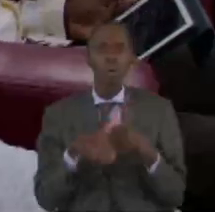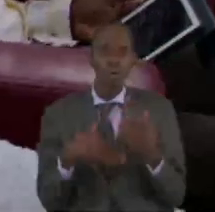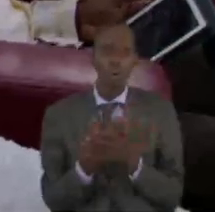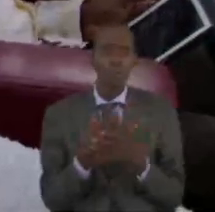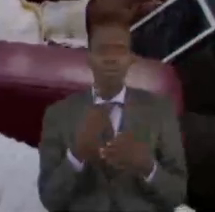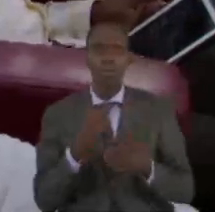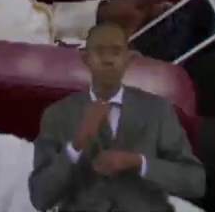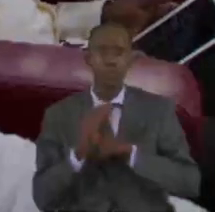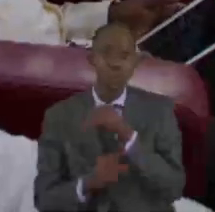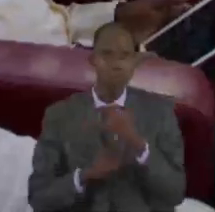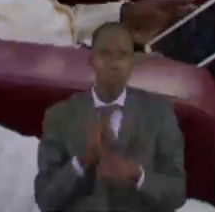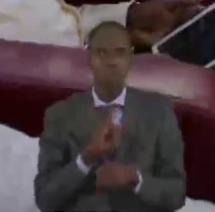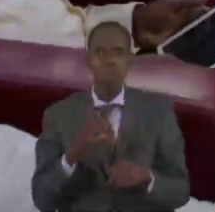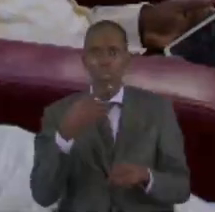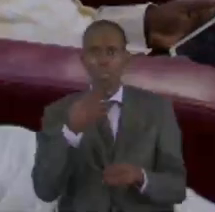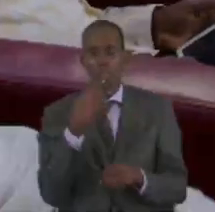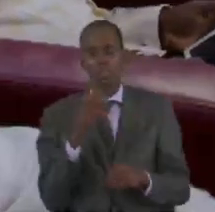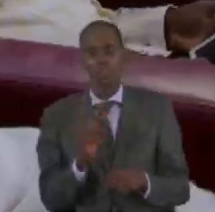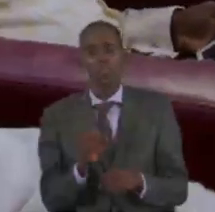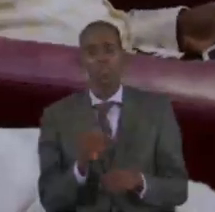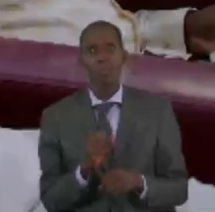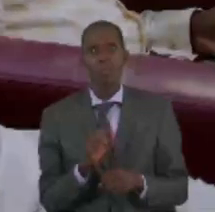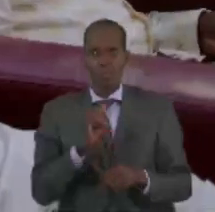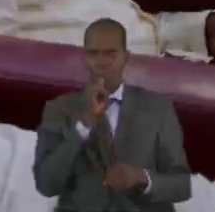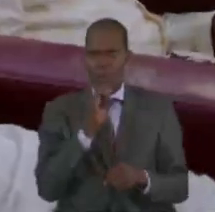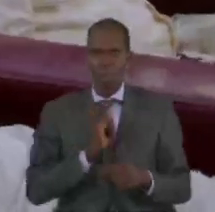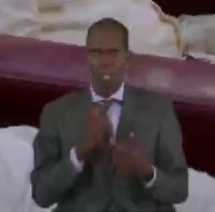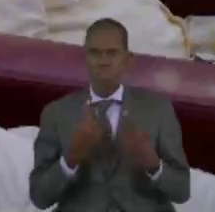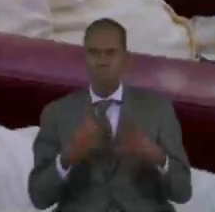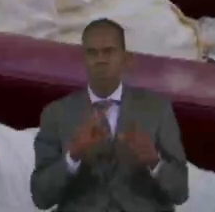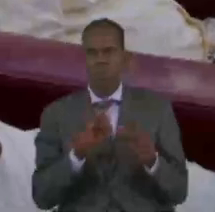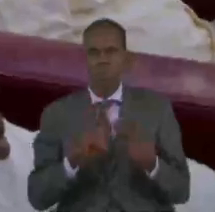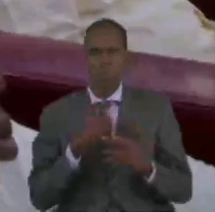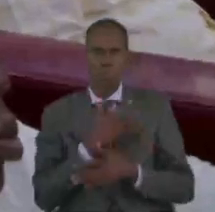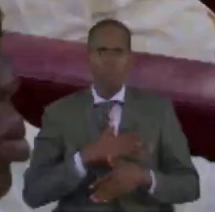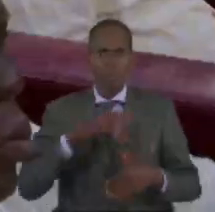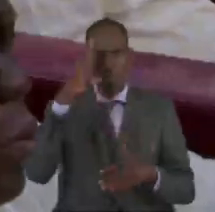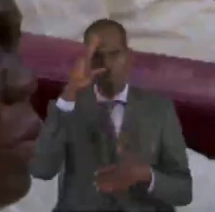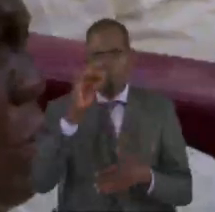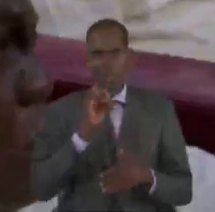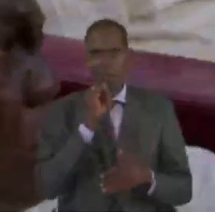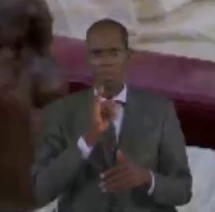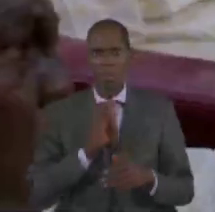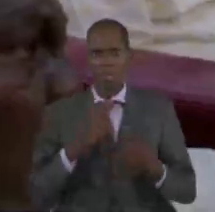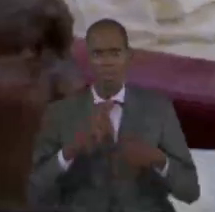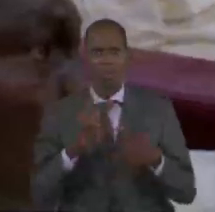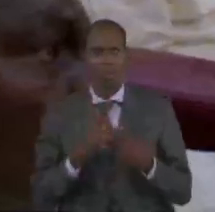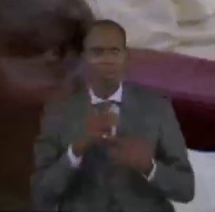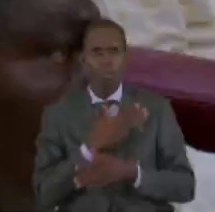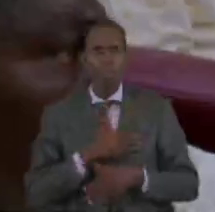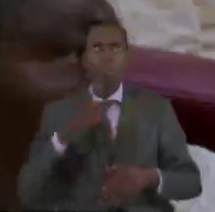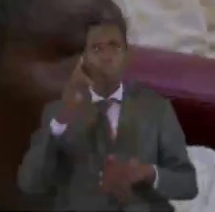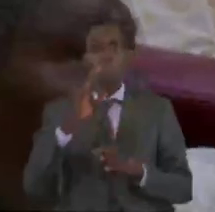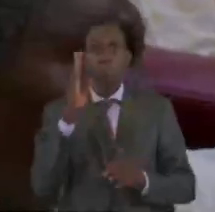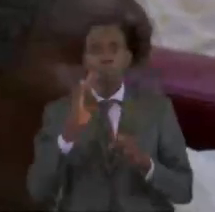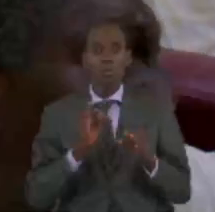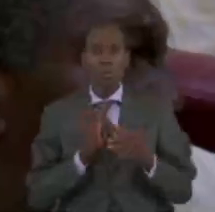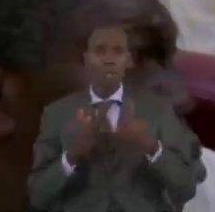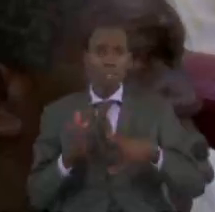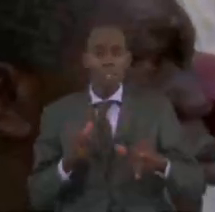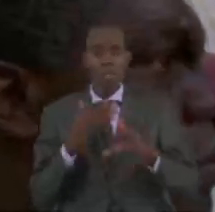les persécutions, avec les souffrances. Il a dit, est-ce que j'essaie de plaire aux hommes? Est-ce que j'essaie de plaire à Dieu? Et si